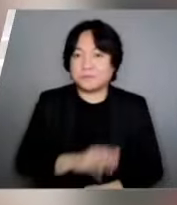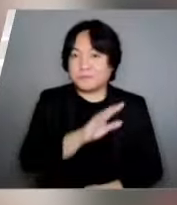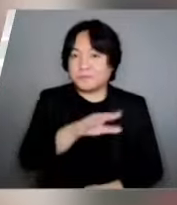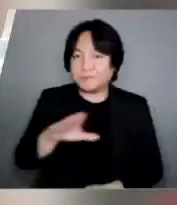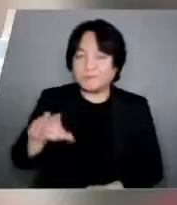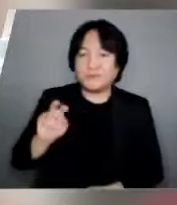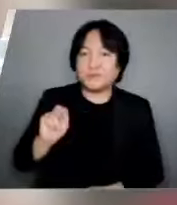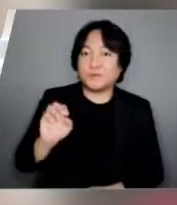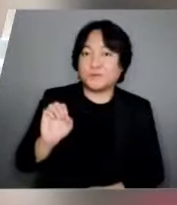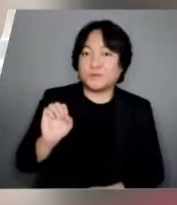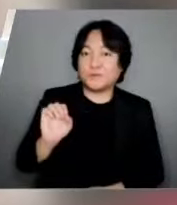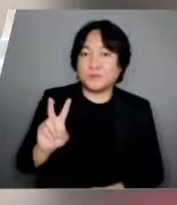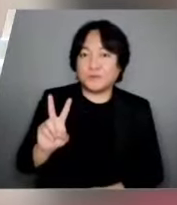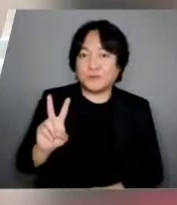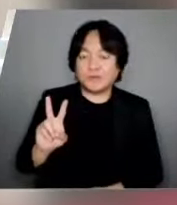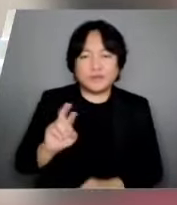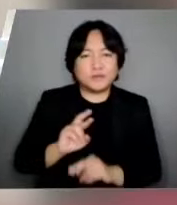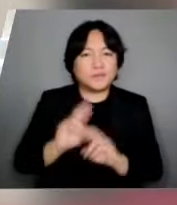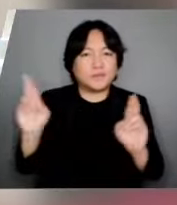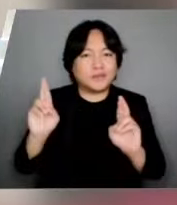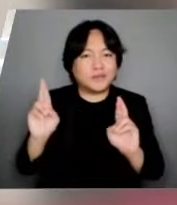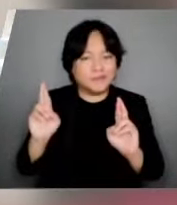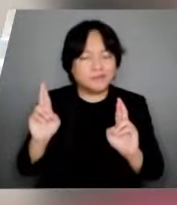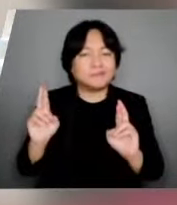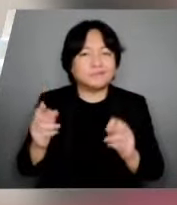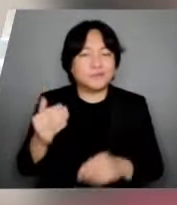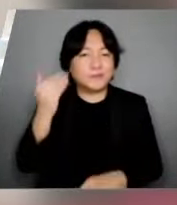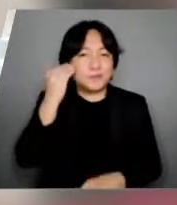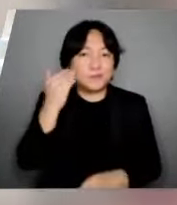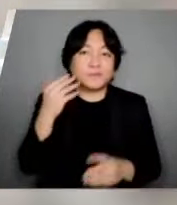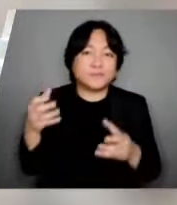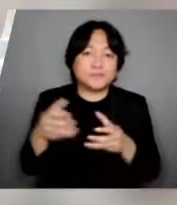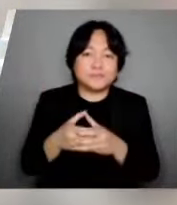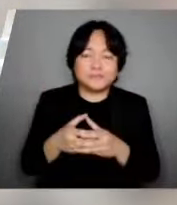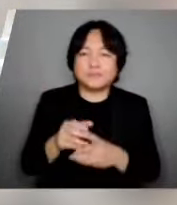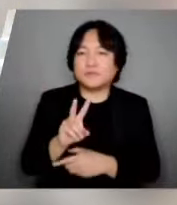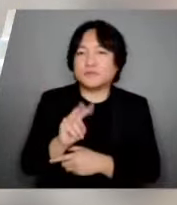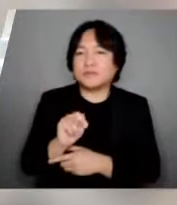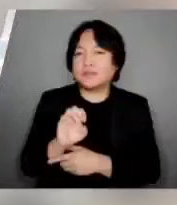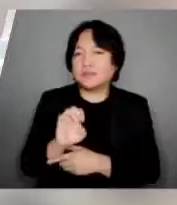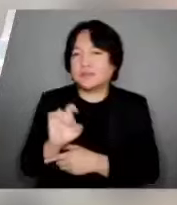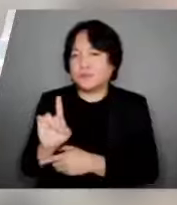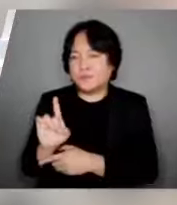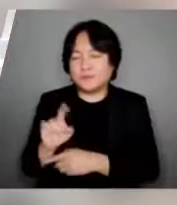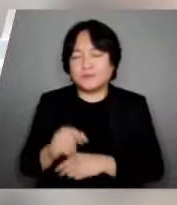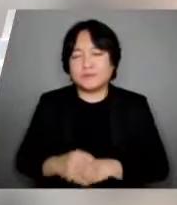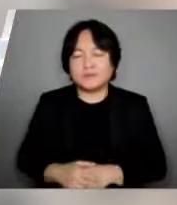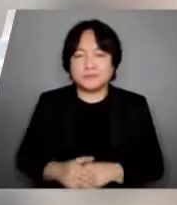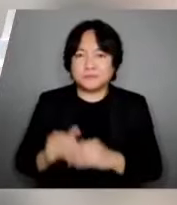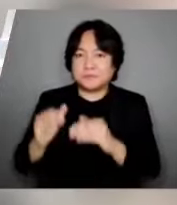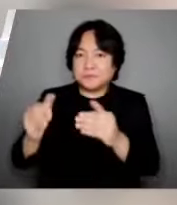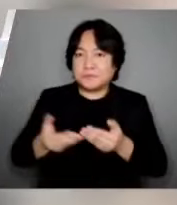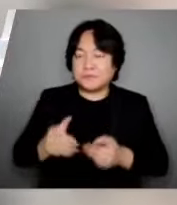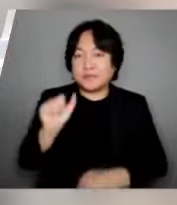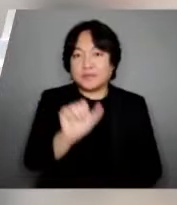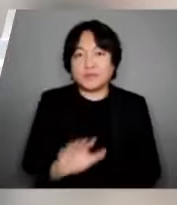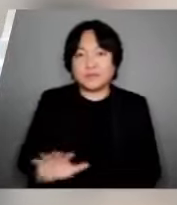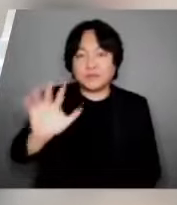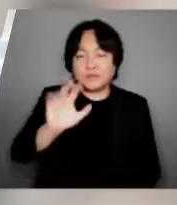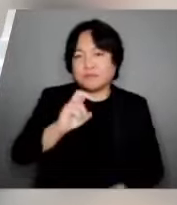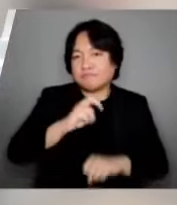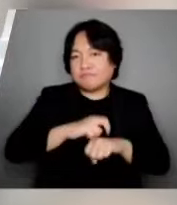na ang inaabangang comeback ng K-pop girl group na 21 at sa kanilang Welcome Back Asia Tour. First stop